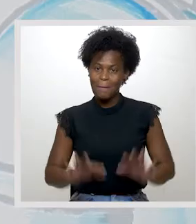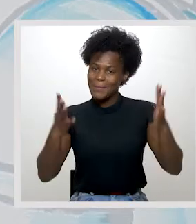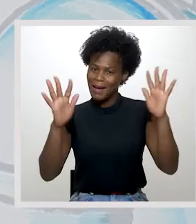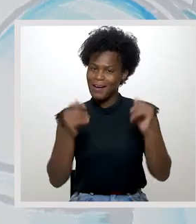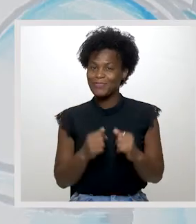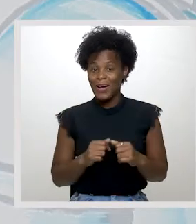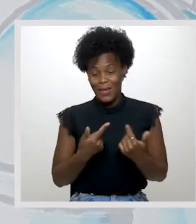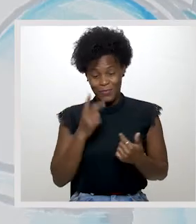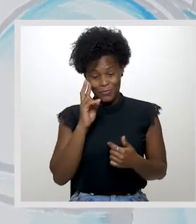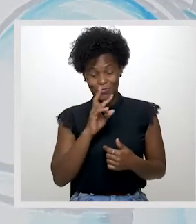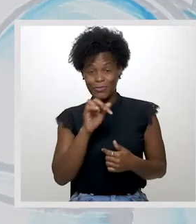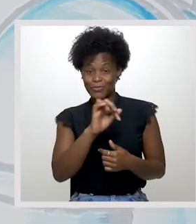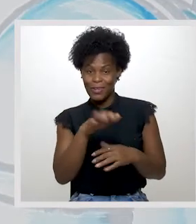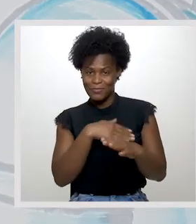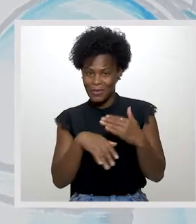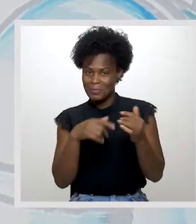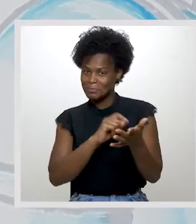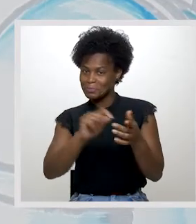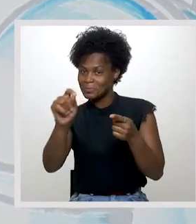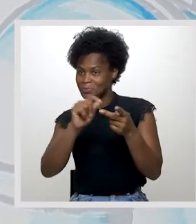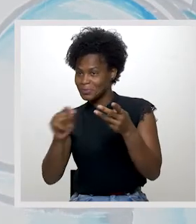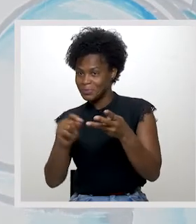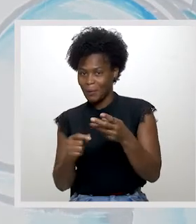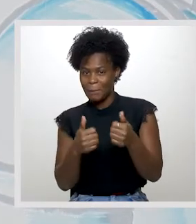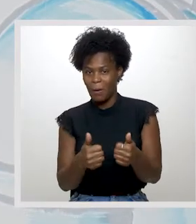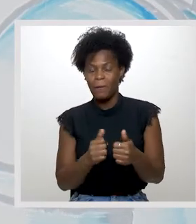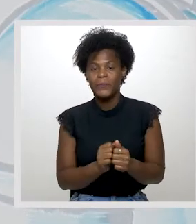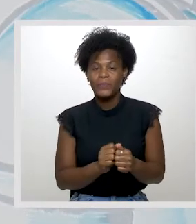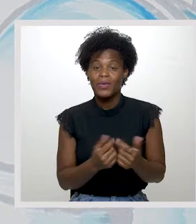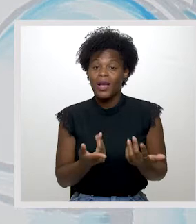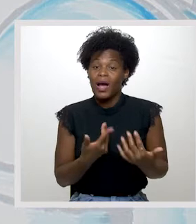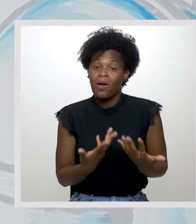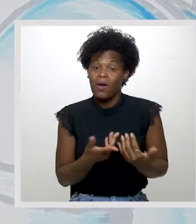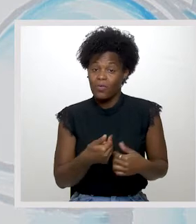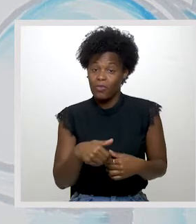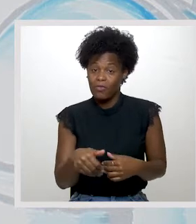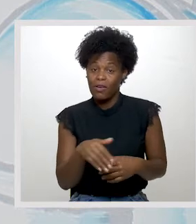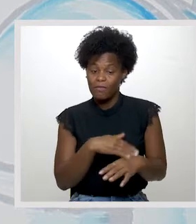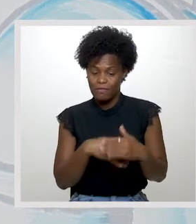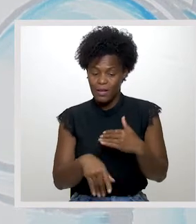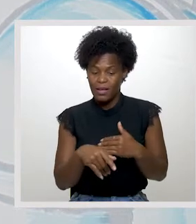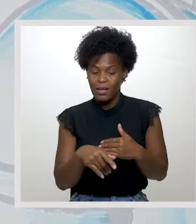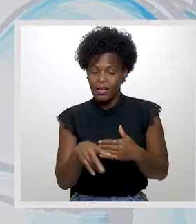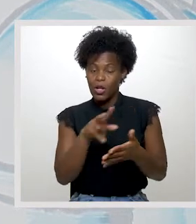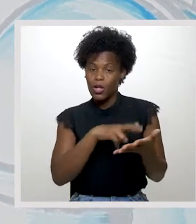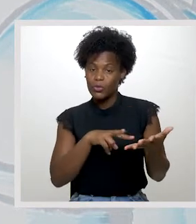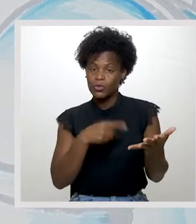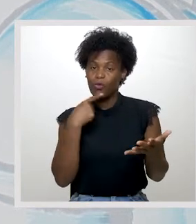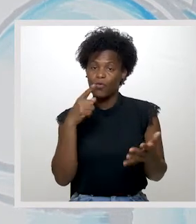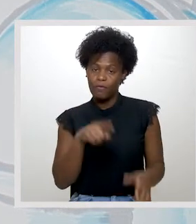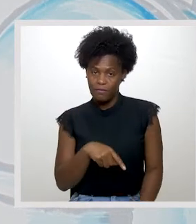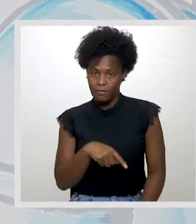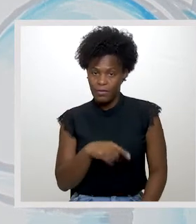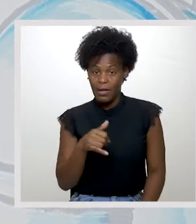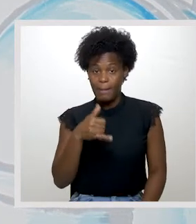Bravo, je vois que vous avez fait la bonne correspondance. Maintenant, nous allons faire une relecture et